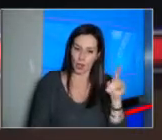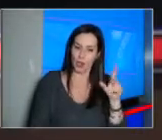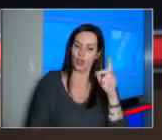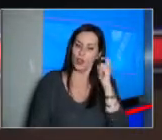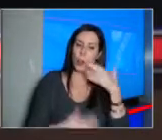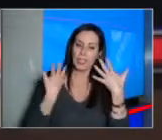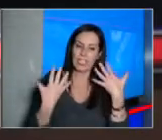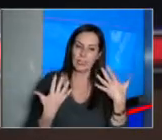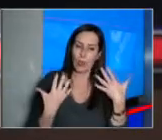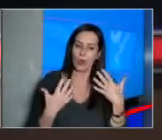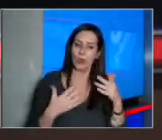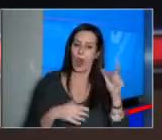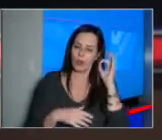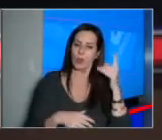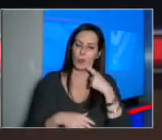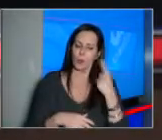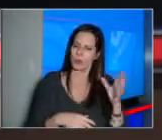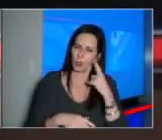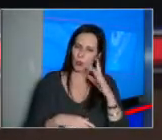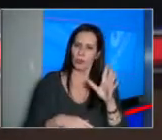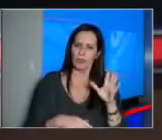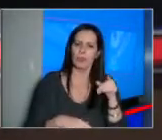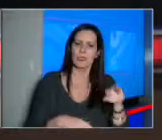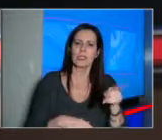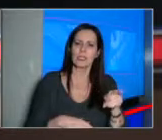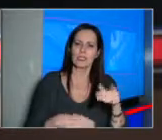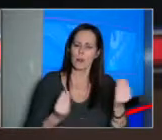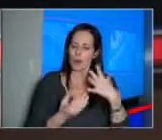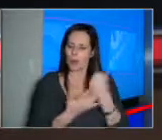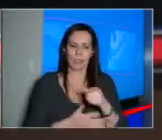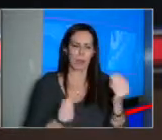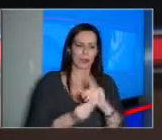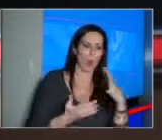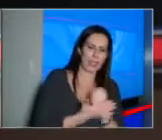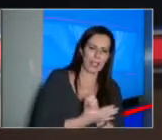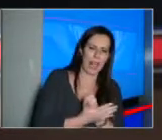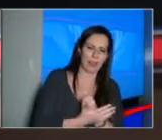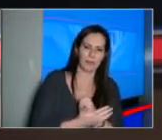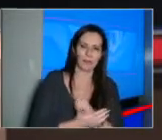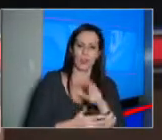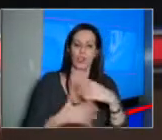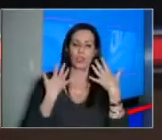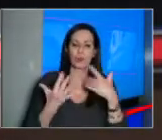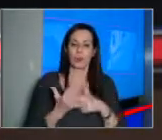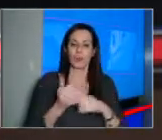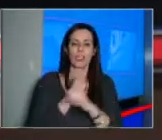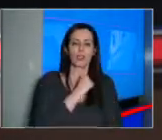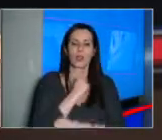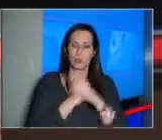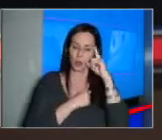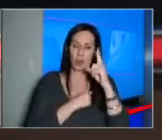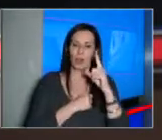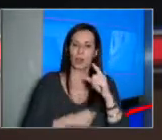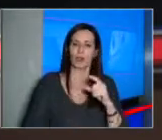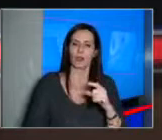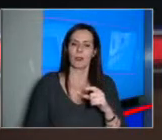שומעות מהם את הסיפורים, אז אותם נשים היו אומרות להם, תקשיבו נשמות, זה זה משהו שהצליח, זה לא הצליח. יש לנו סיפור שהסטודנטיות ידעו של